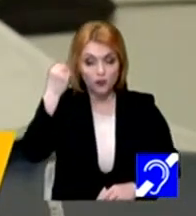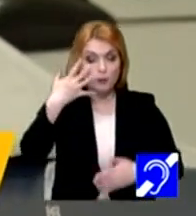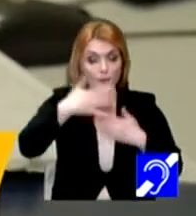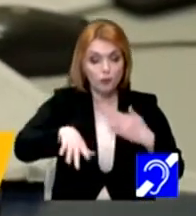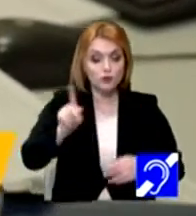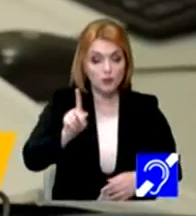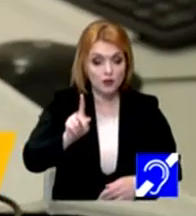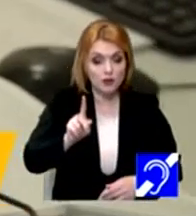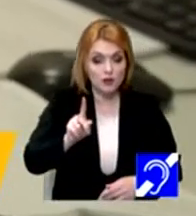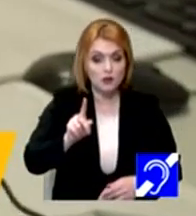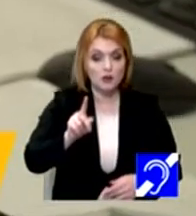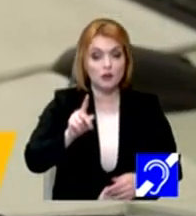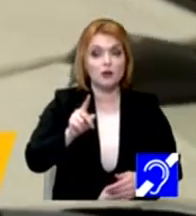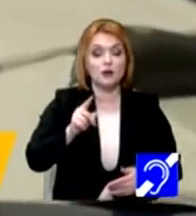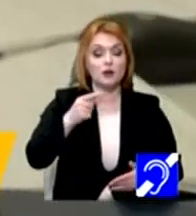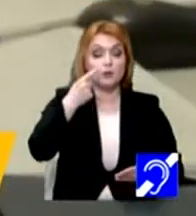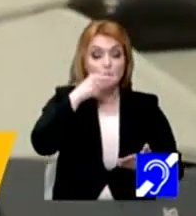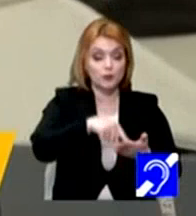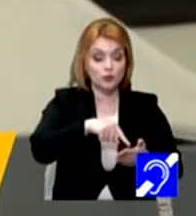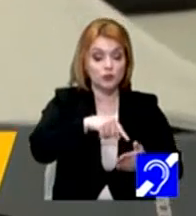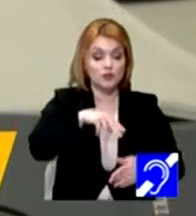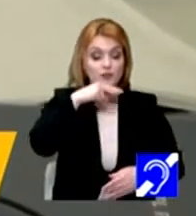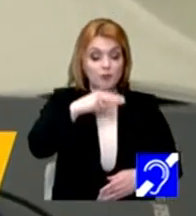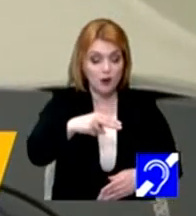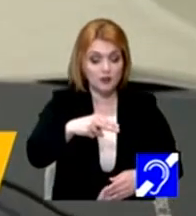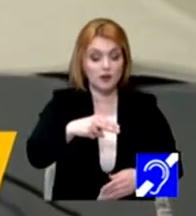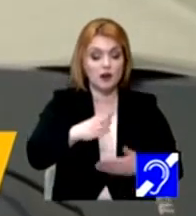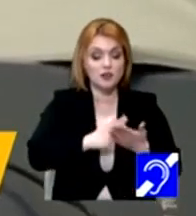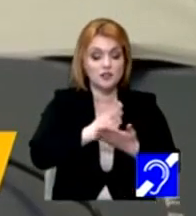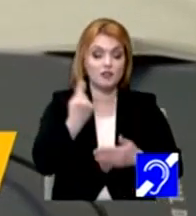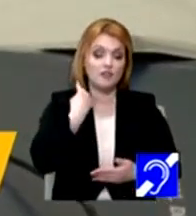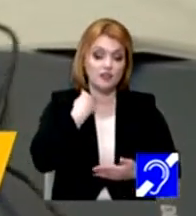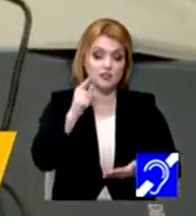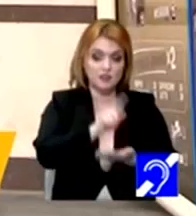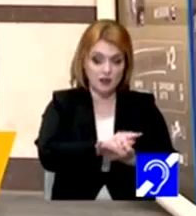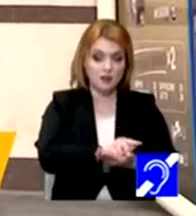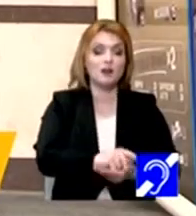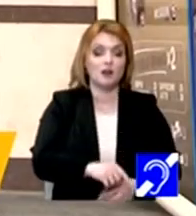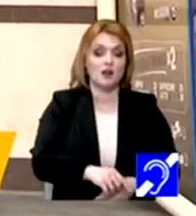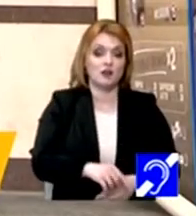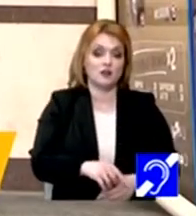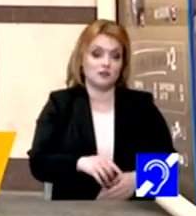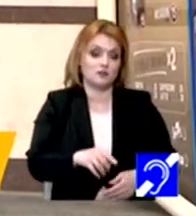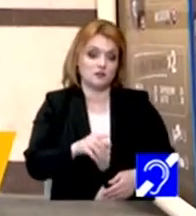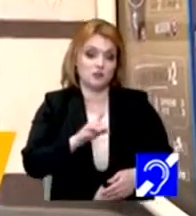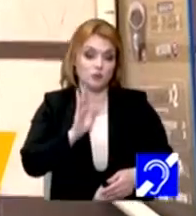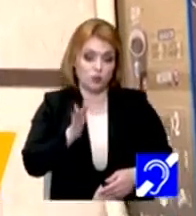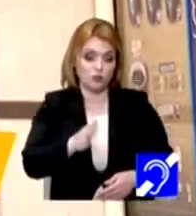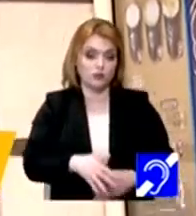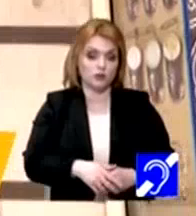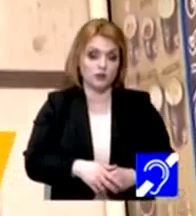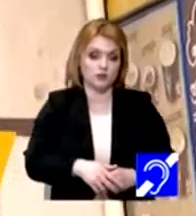că nimeresc în vizorul fiscal, va fi mai popular transferurile cash. Autoritățile vor avea acces